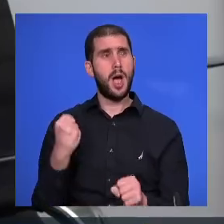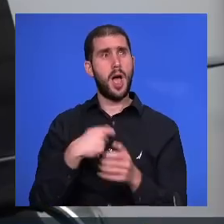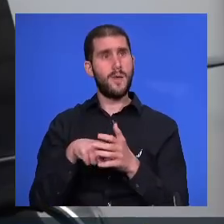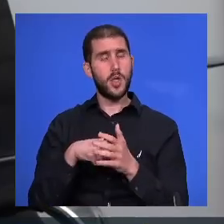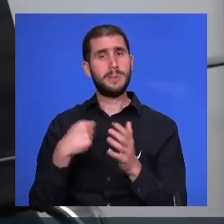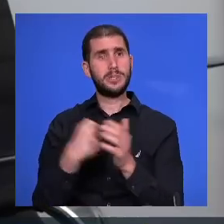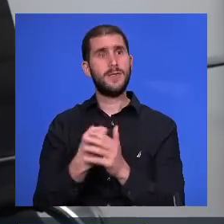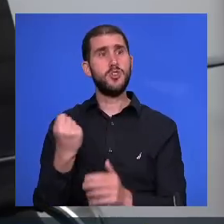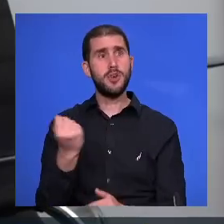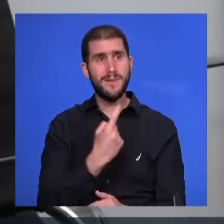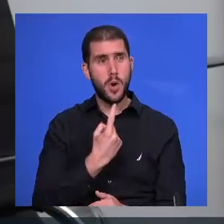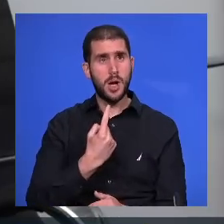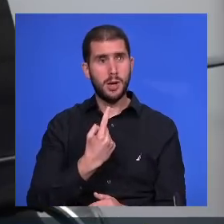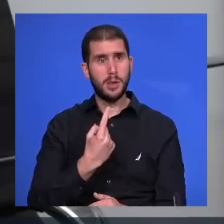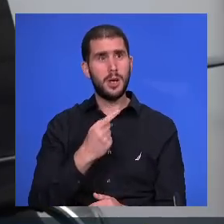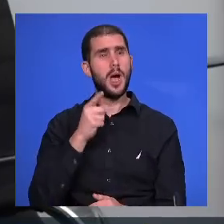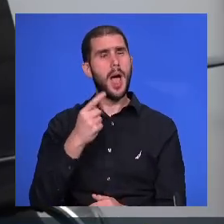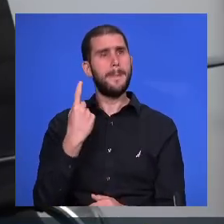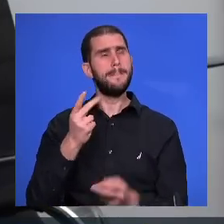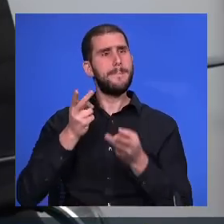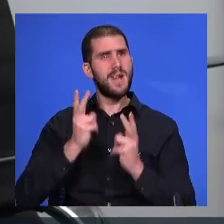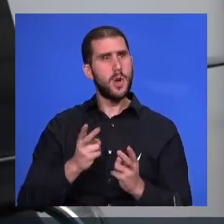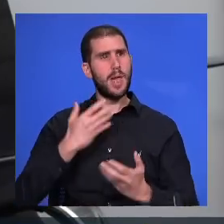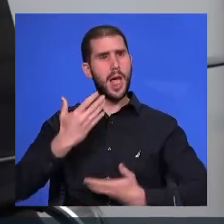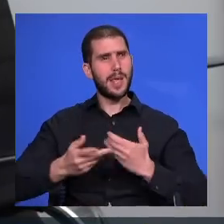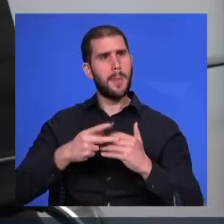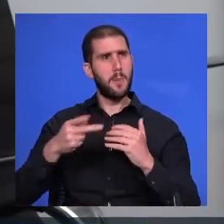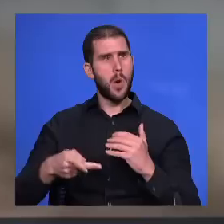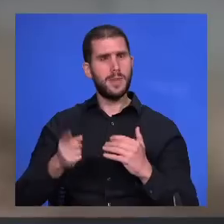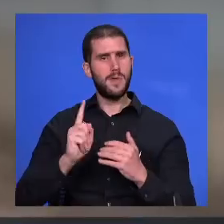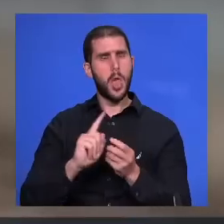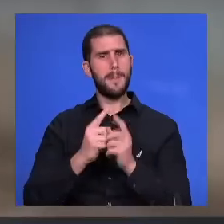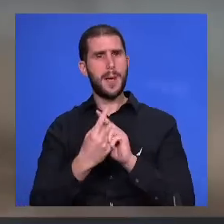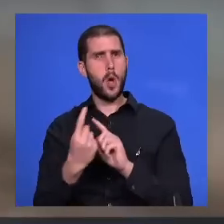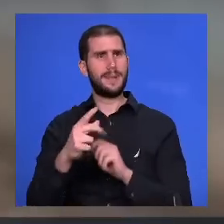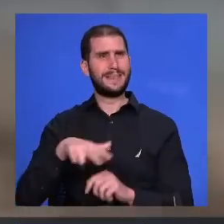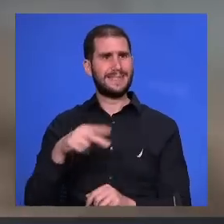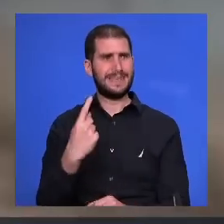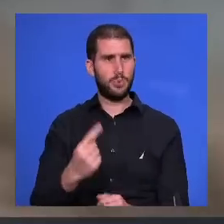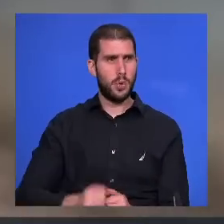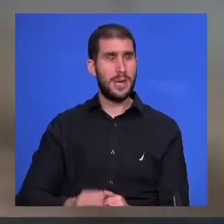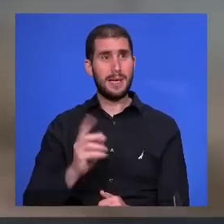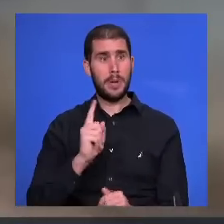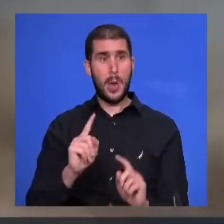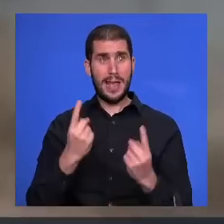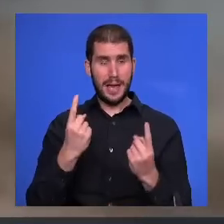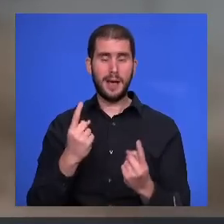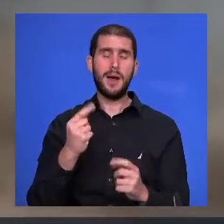שבוע הם אלה שמאפשרות לקדם את הפרויקטים לא על חשבון הציבור. אם זה לא יהיה,